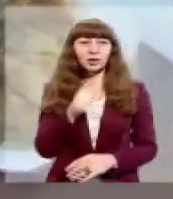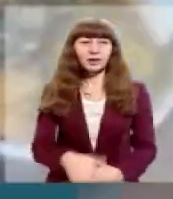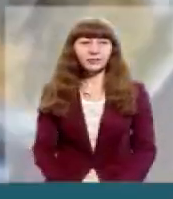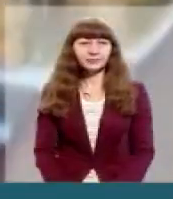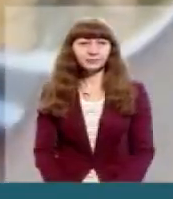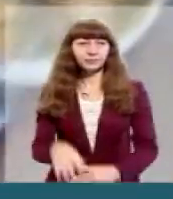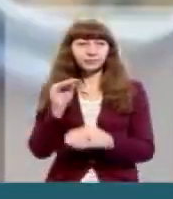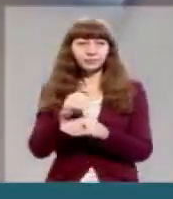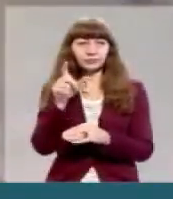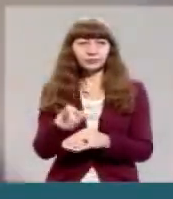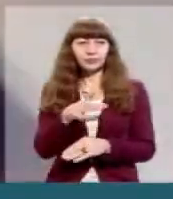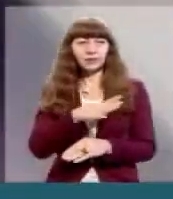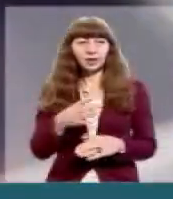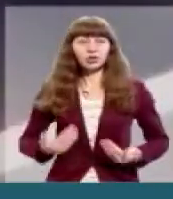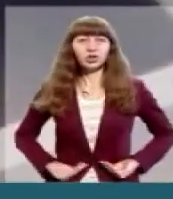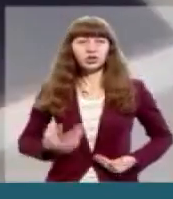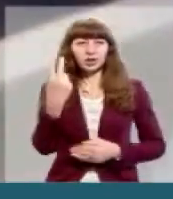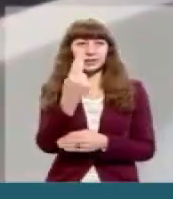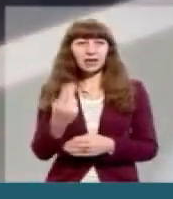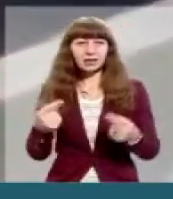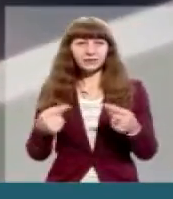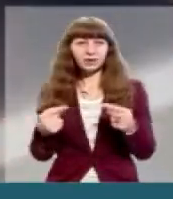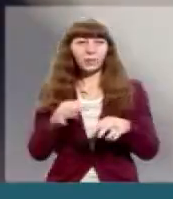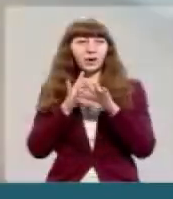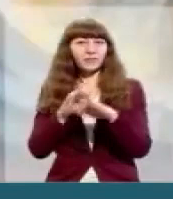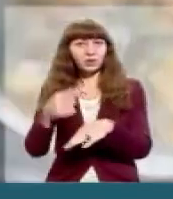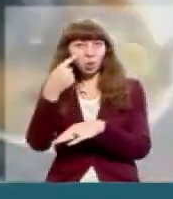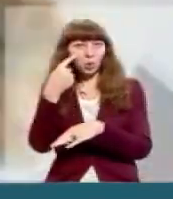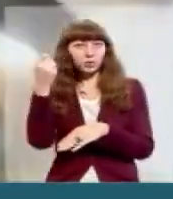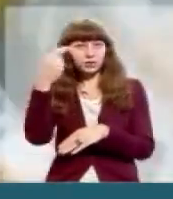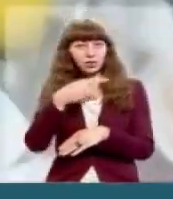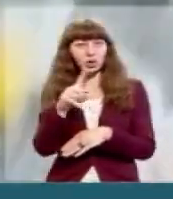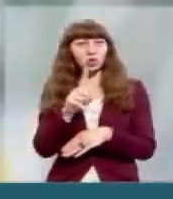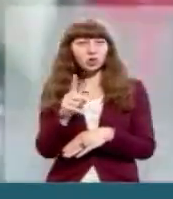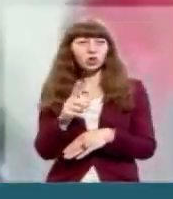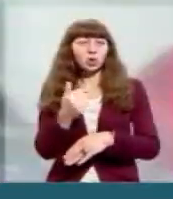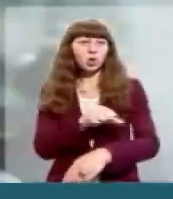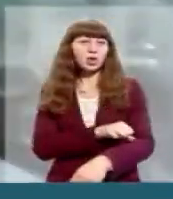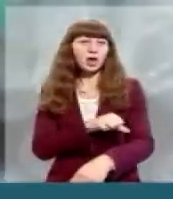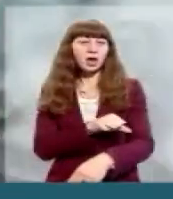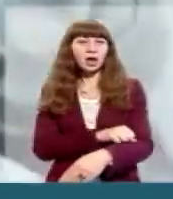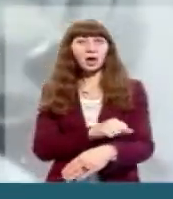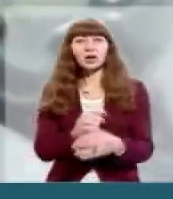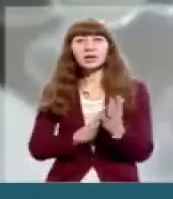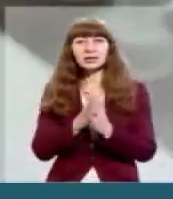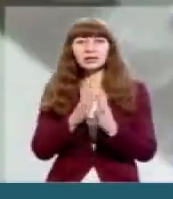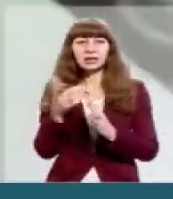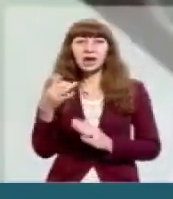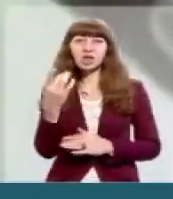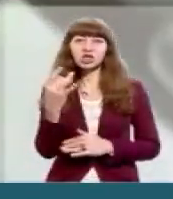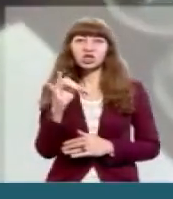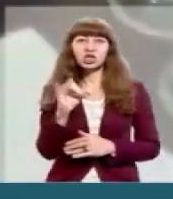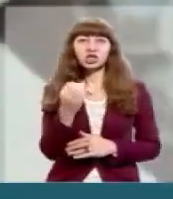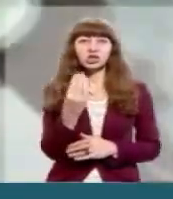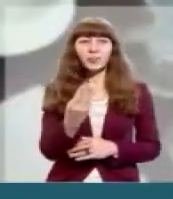Күдіктіге ілінген азамат Елордада тұрғыны болып шықты. Жүргізілген сараптамаға сәйкес өсімдік тектес зат гашиш екені анықталды. Қостанай облысы есірткі